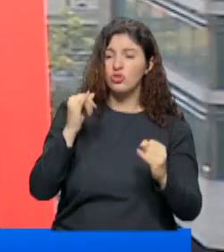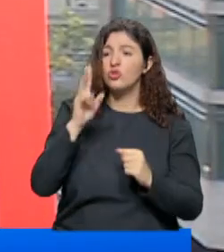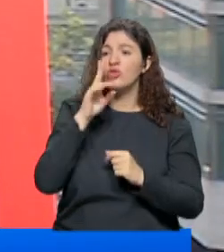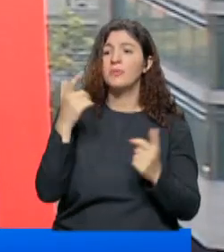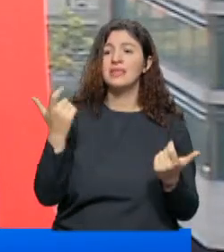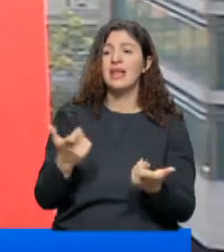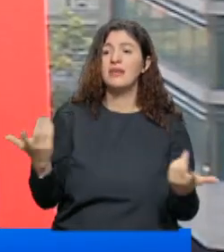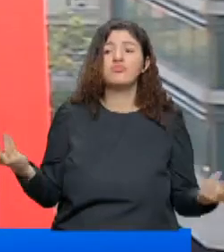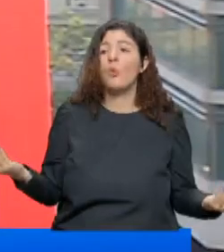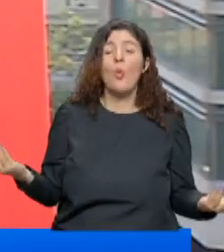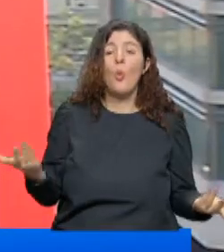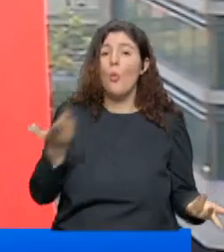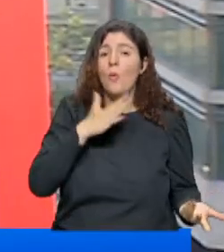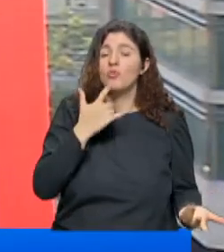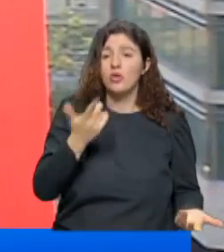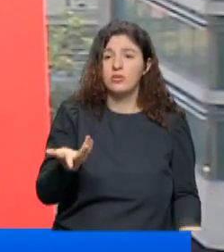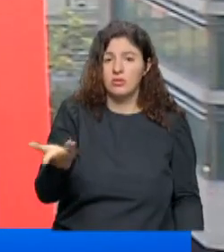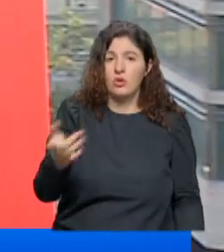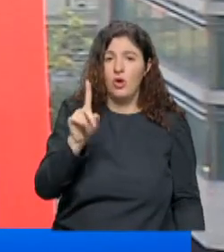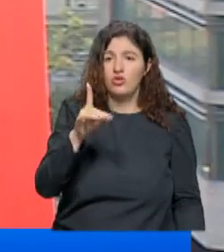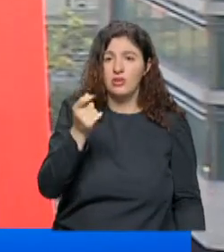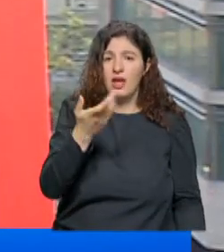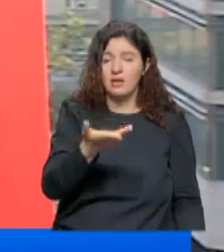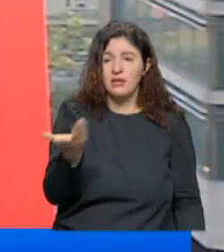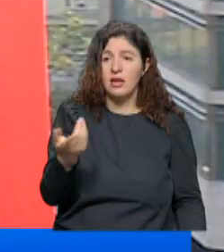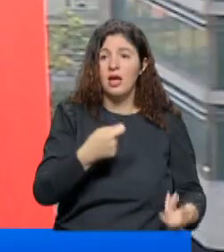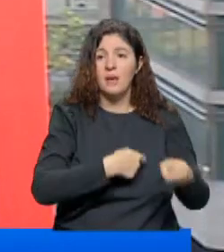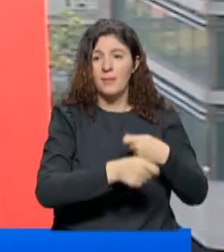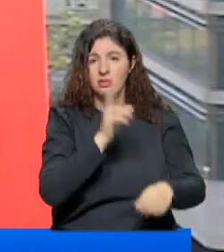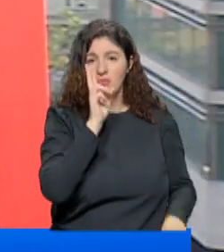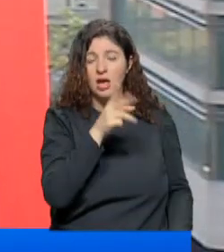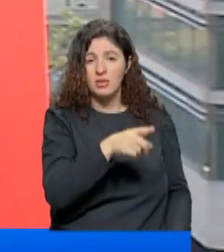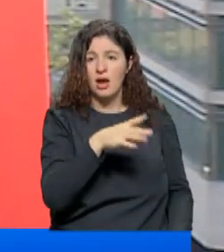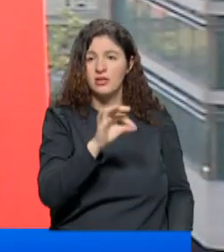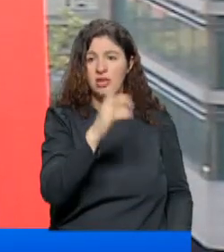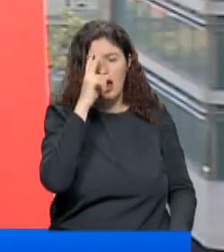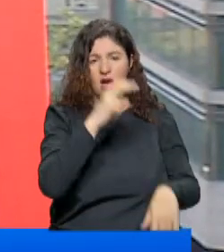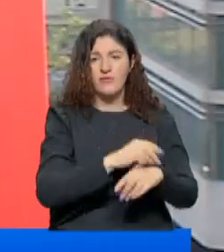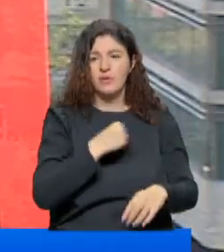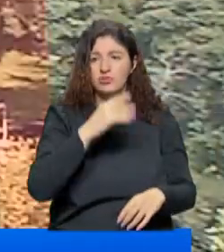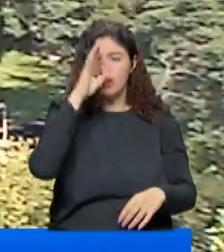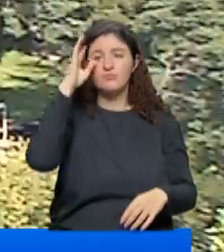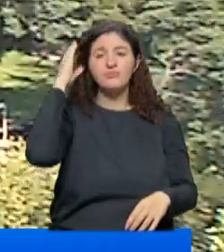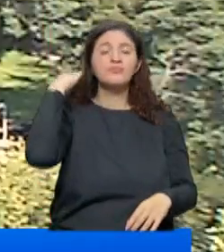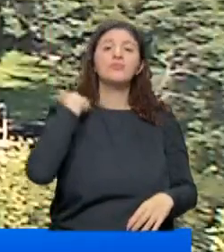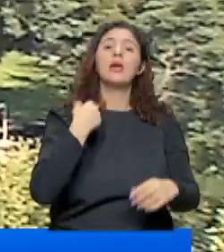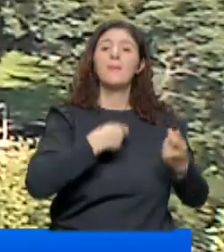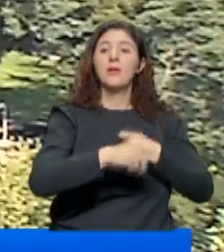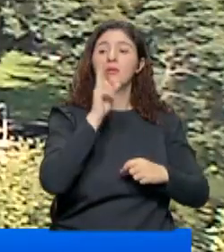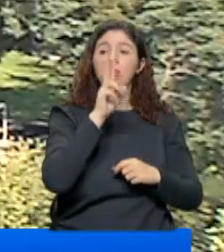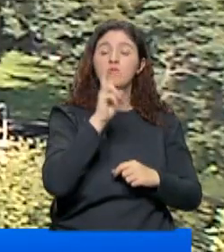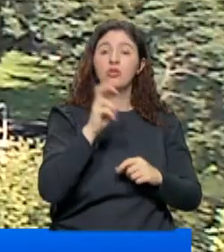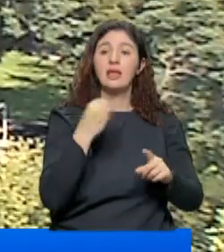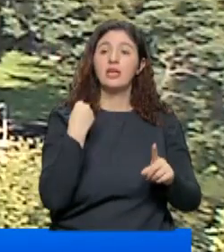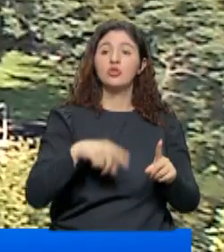görebileceği bir yer yok deniyordu. 14'lerdeyken. Piyasalara da bakalım mı o zaman, hazır siz de hatırlatmışken. Bakın. Piyasalara baktığımızda